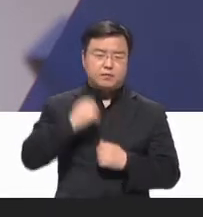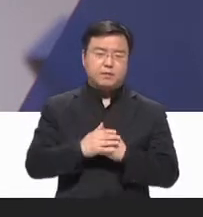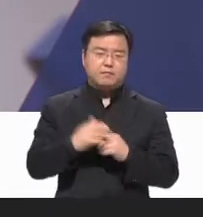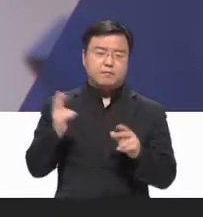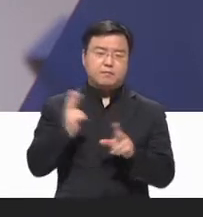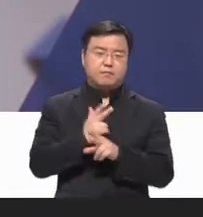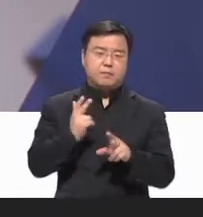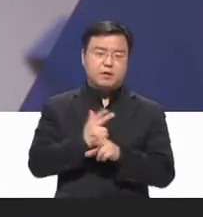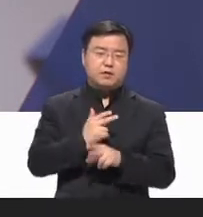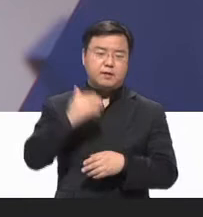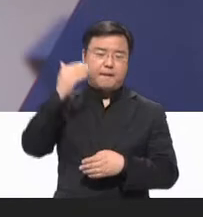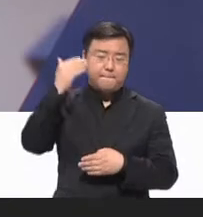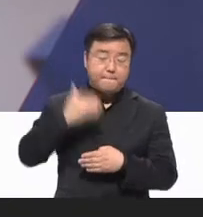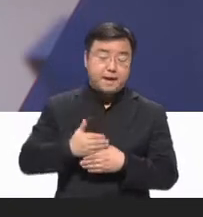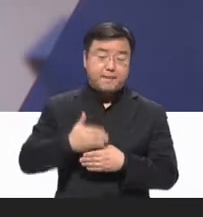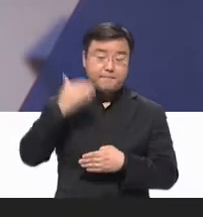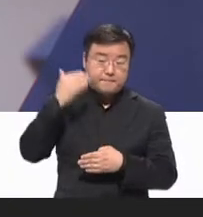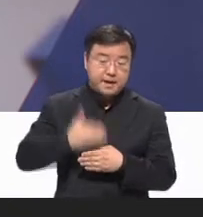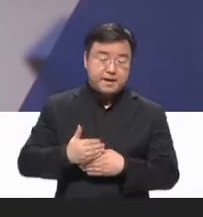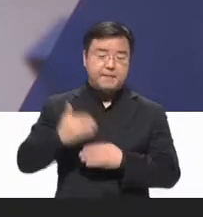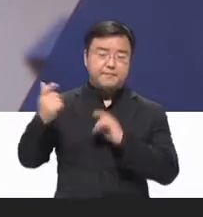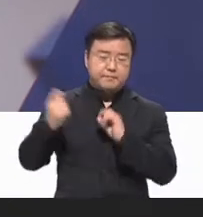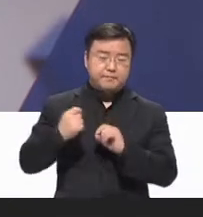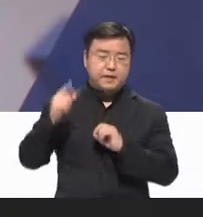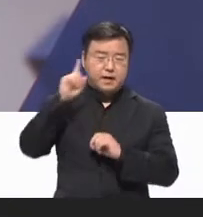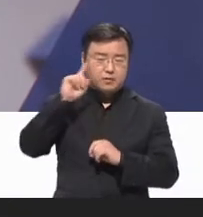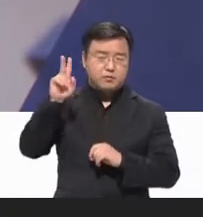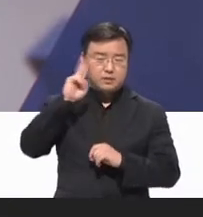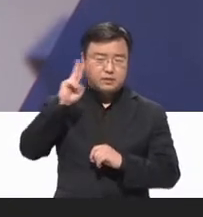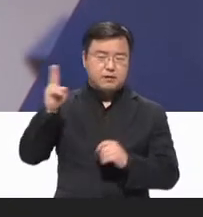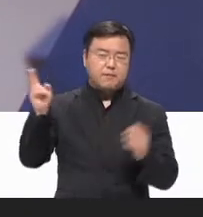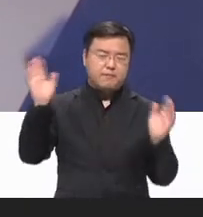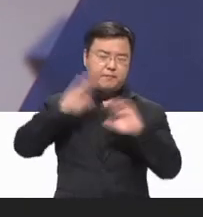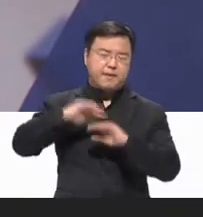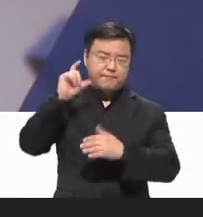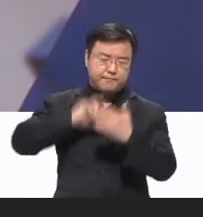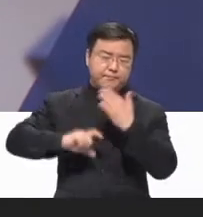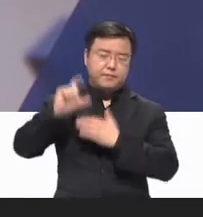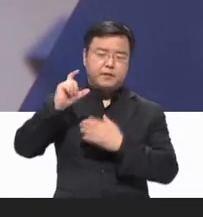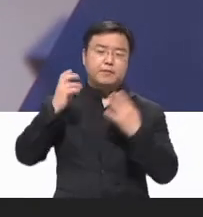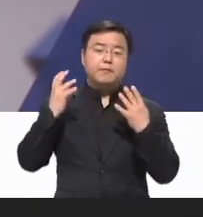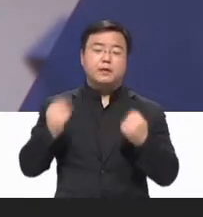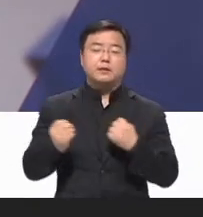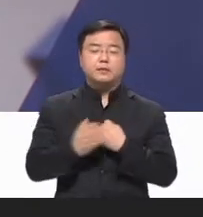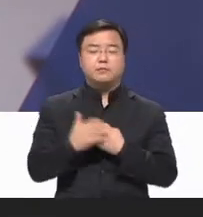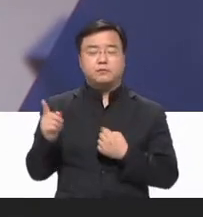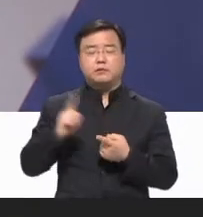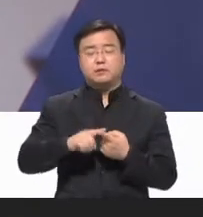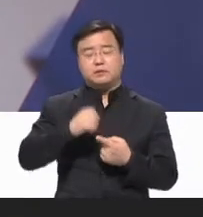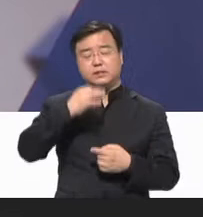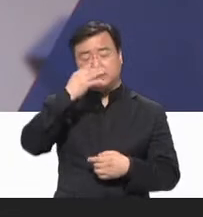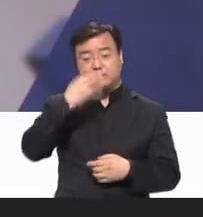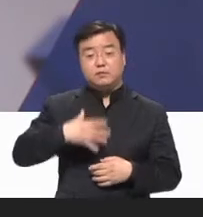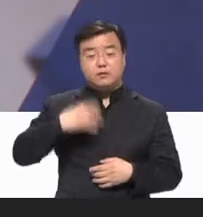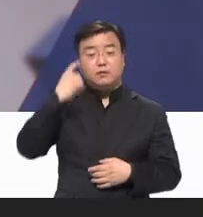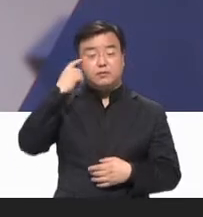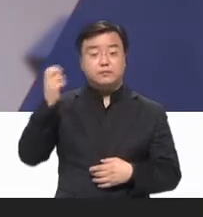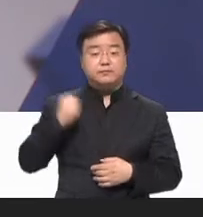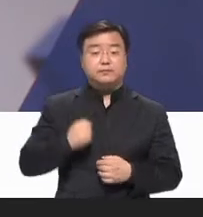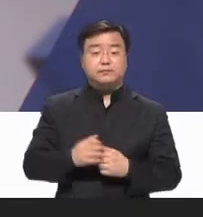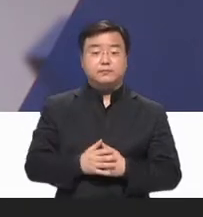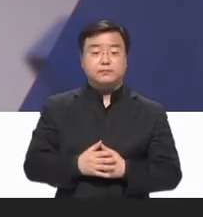다가오는 말하면 치르며 하루에서 뭐 밑을 까지 밤 새는 경우가 되면 허다하기 때문에 예 어 그런게 좀 힘들다고 생각을 생각을